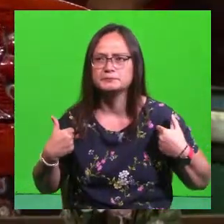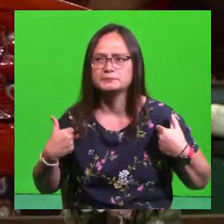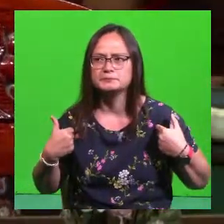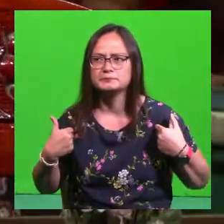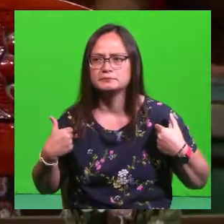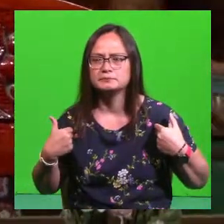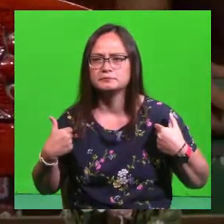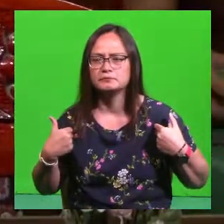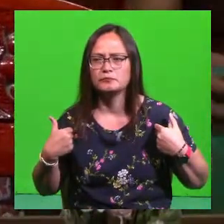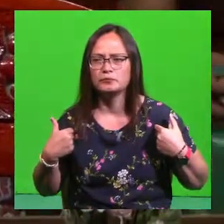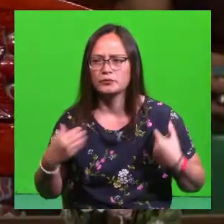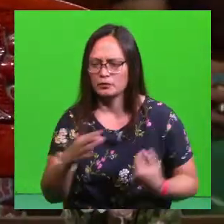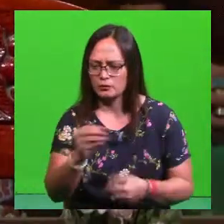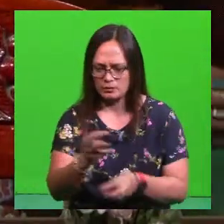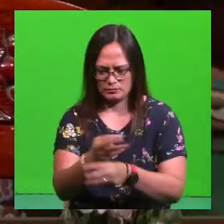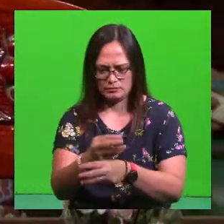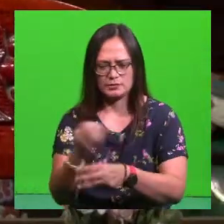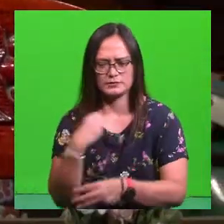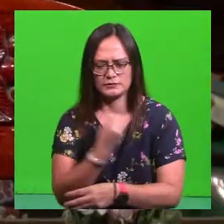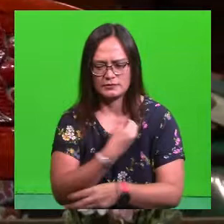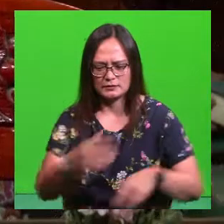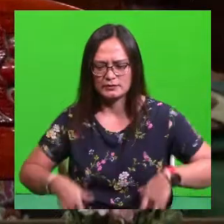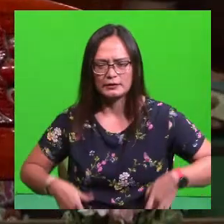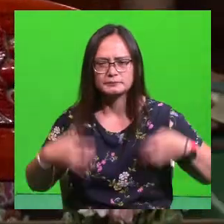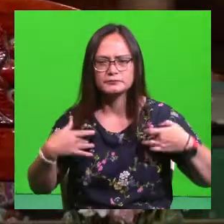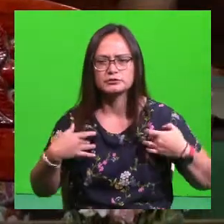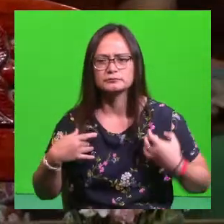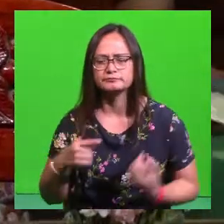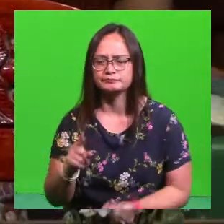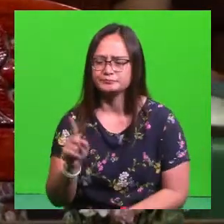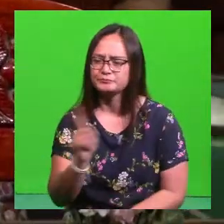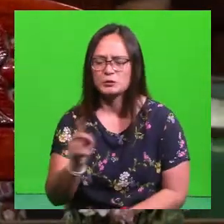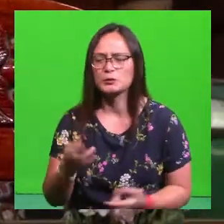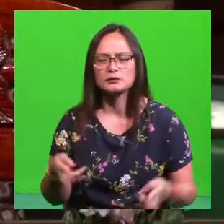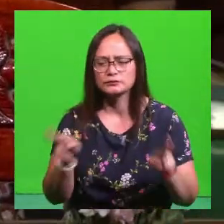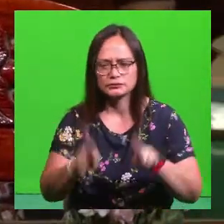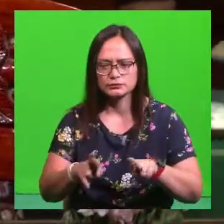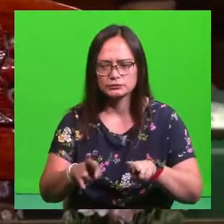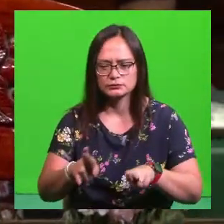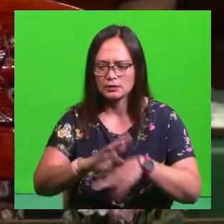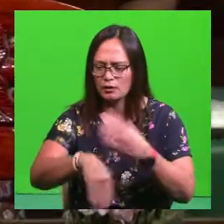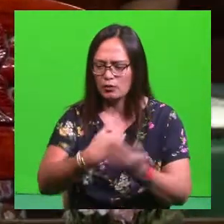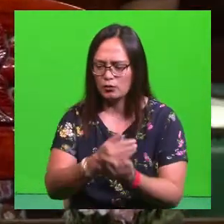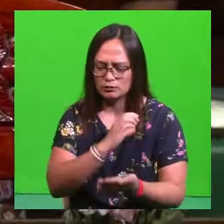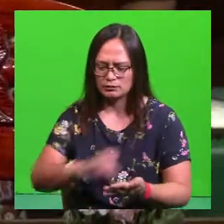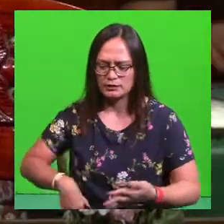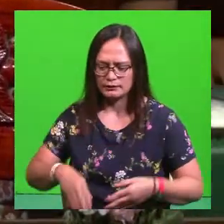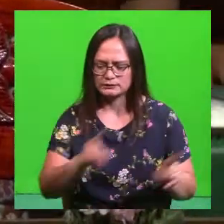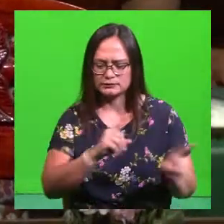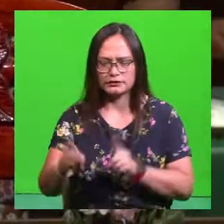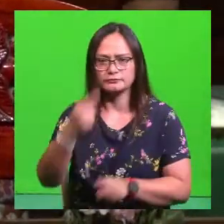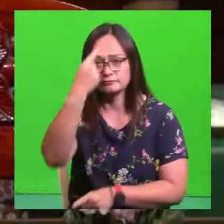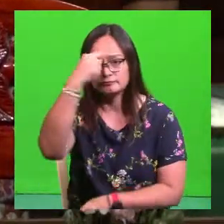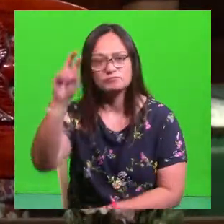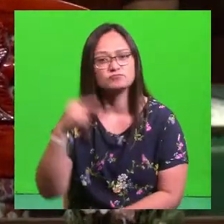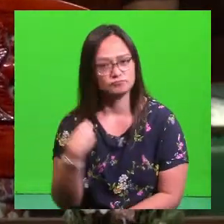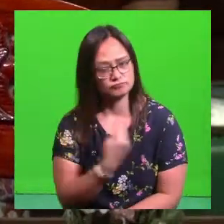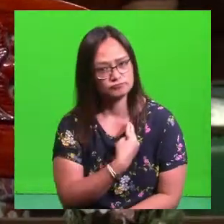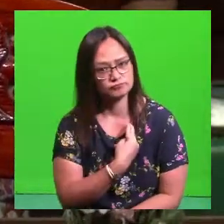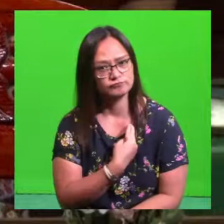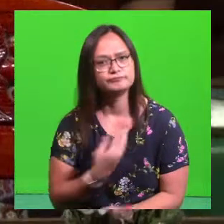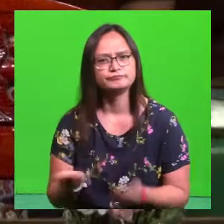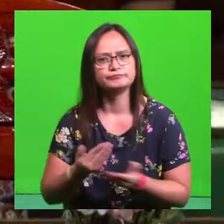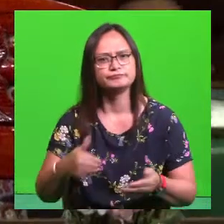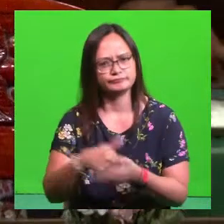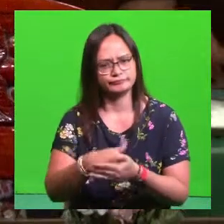buhay ng lahat ng kanyang ginawa para sa atin? Dito po sa Lighthouse ay hindi lang po